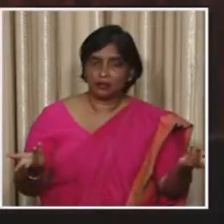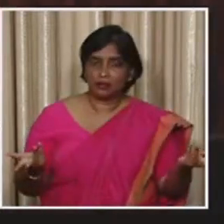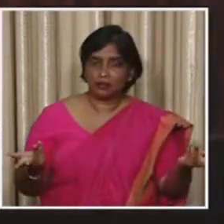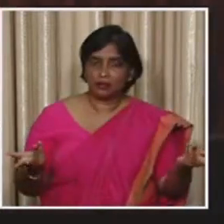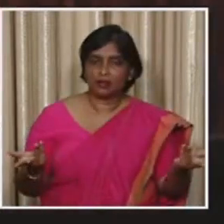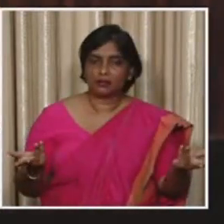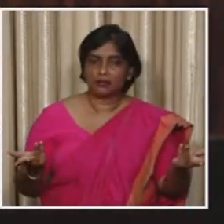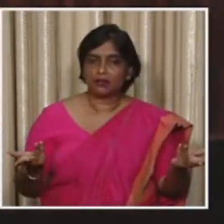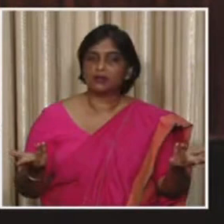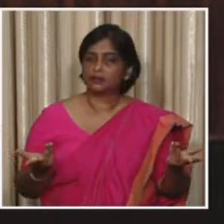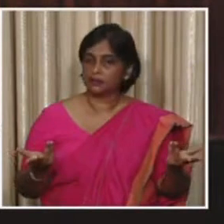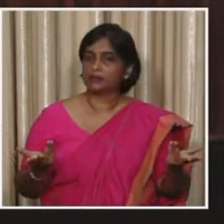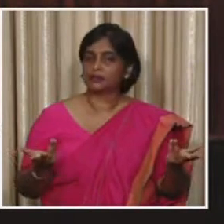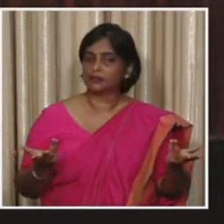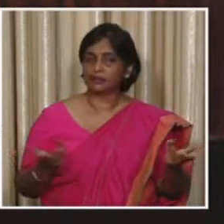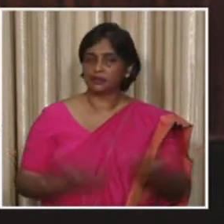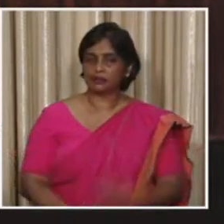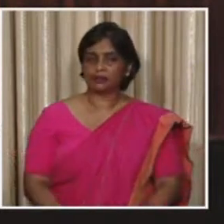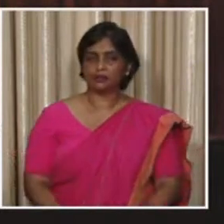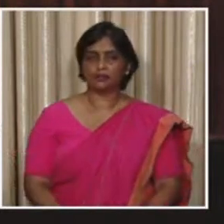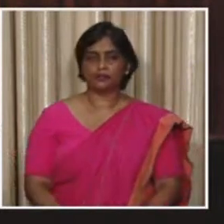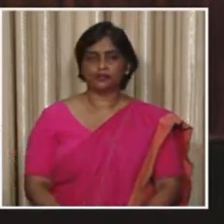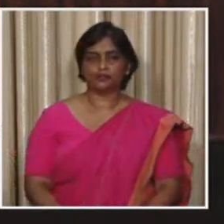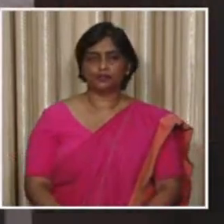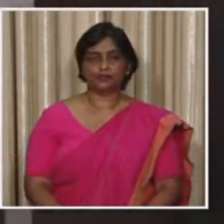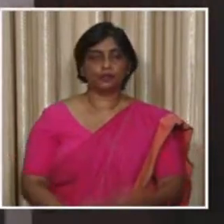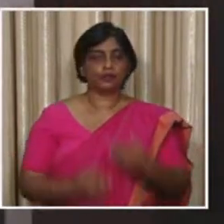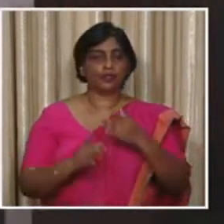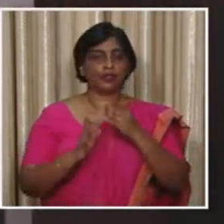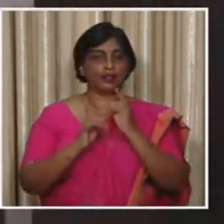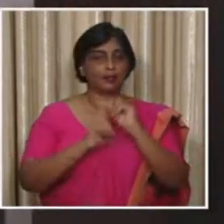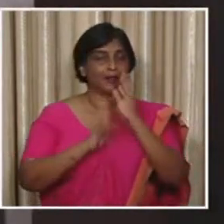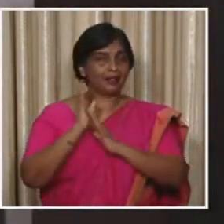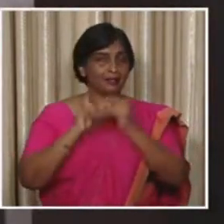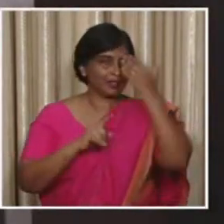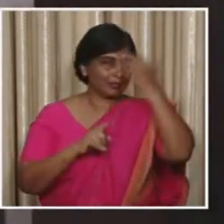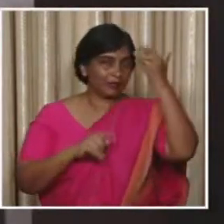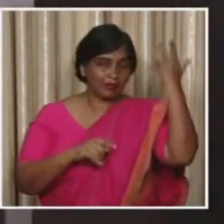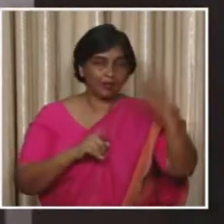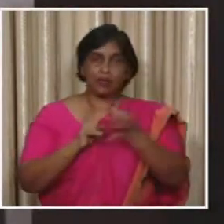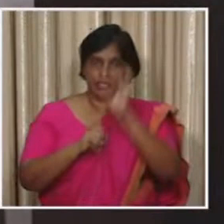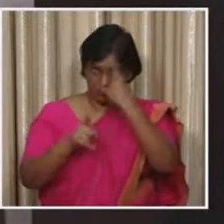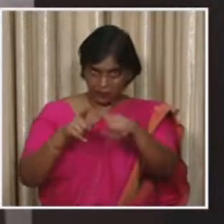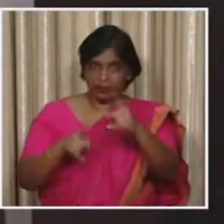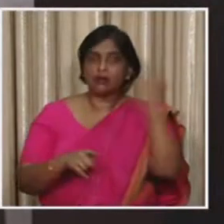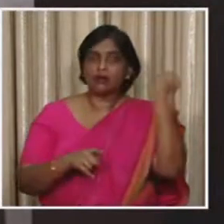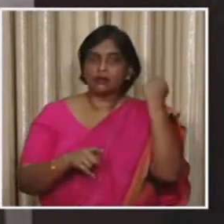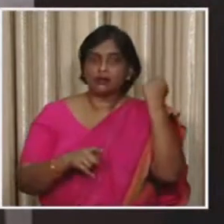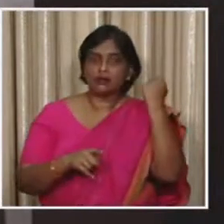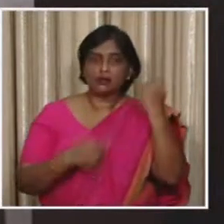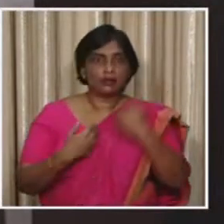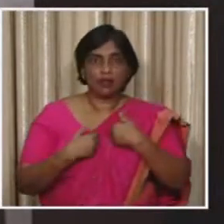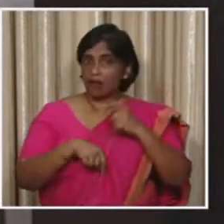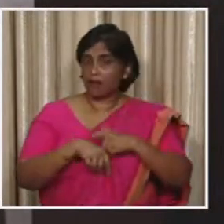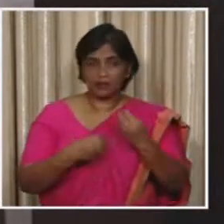අපි ඒක වෙනම යෝජනාව ගෙනවන්නේ කරනවා ඔබතුමා. සම්බන්ධන් මැතිතුමා ගැන කතා කරන්න පුළුවන් ජනාධිපතිට විතරද? මට